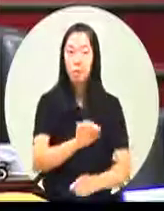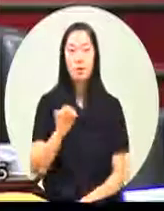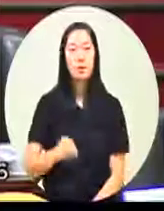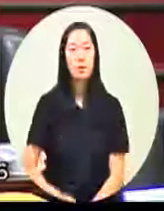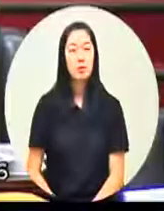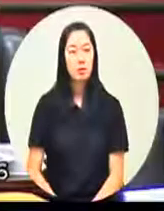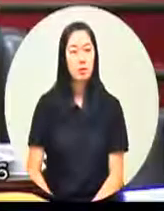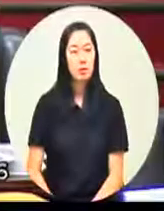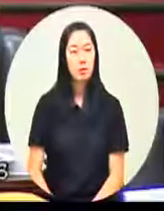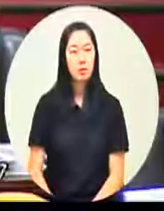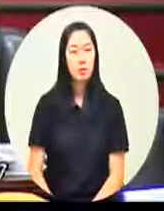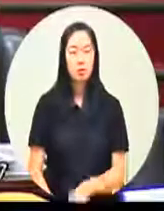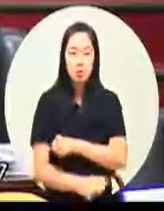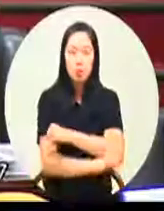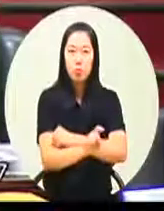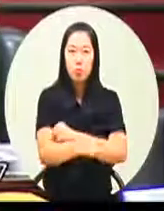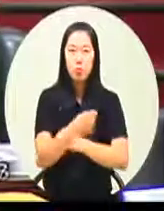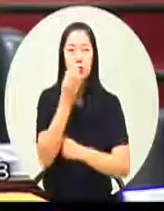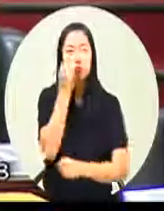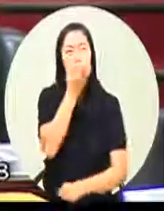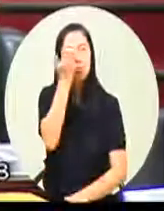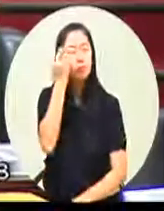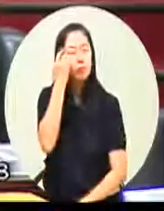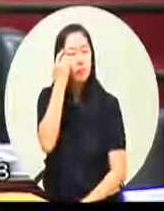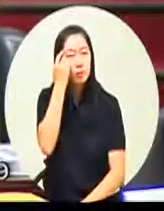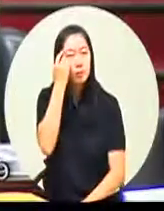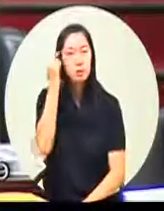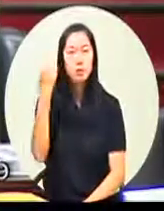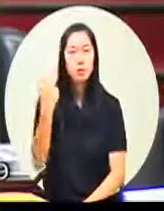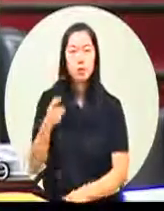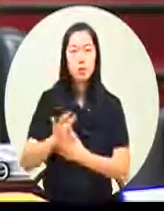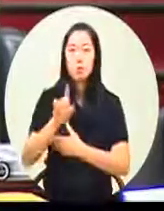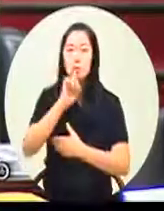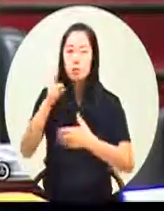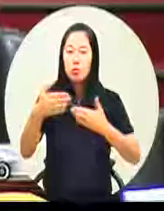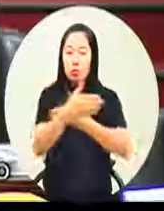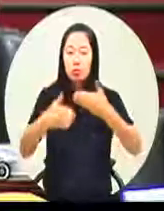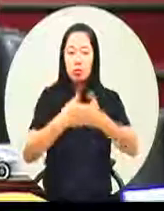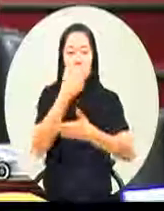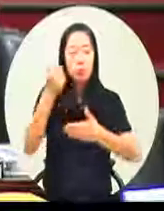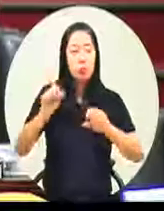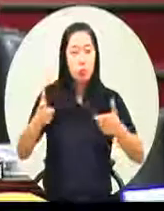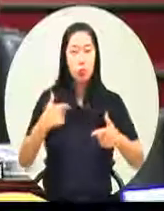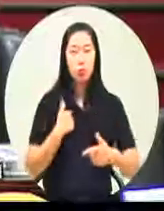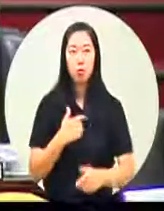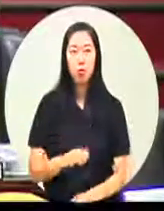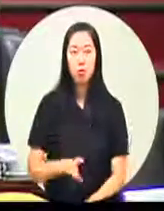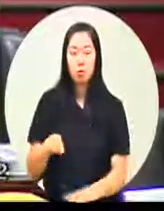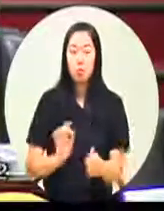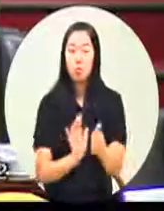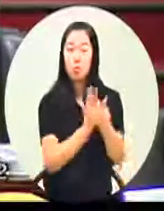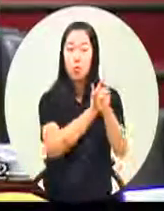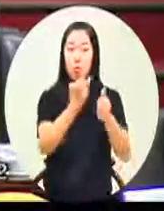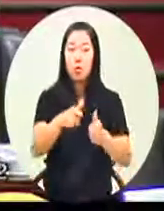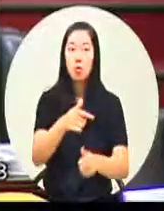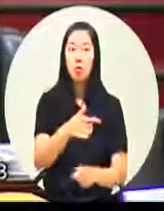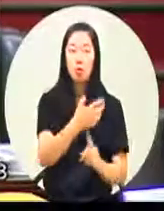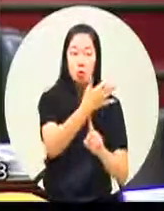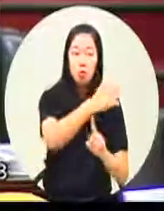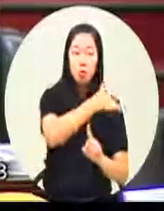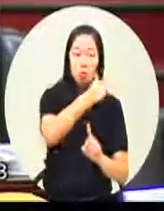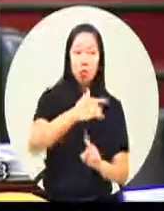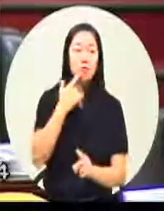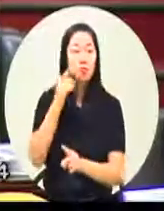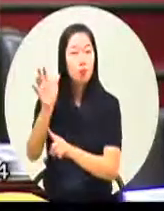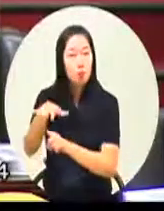码从观光的立场也好，不要说从交通便捷，对于促进旗美地区的观